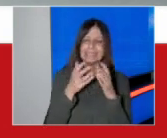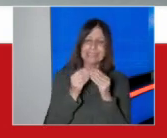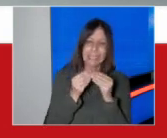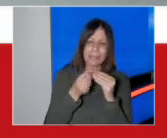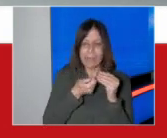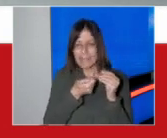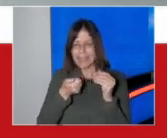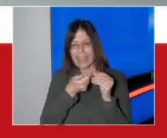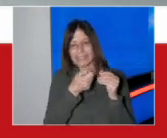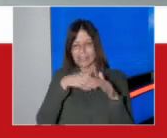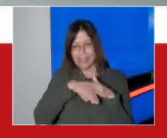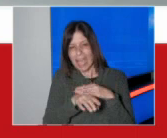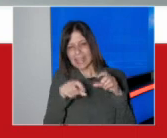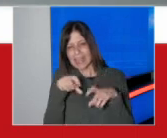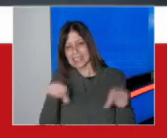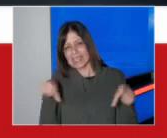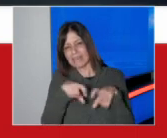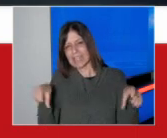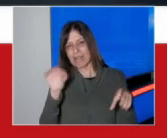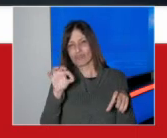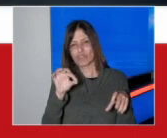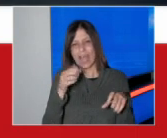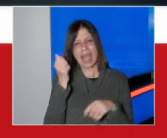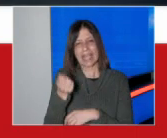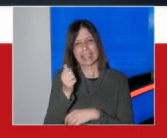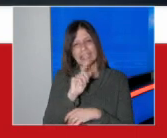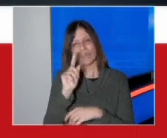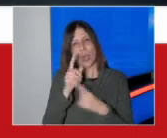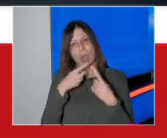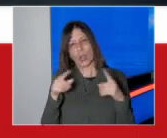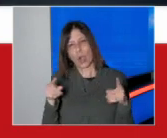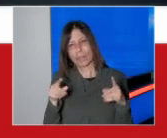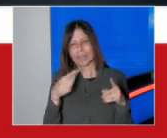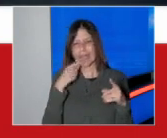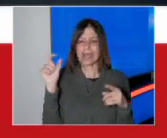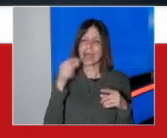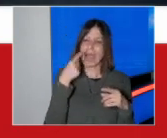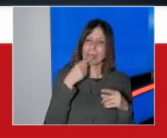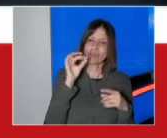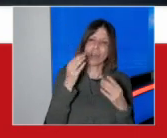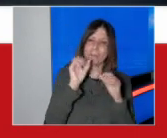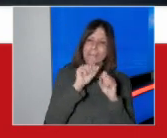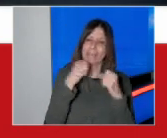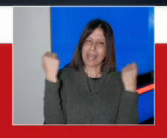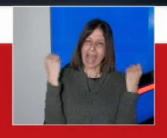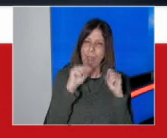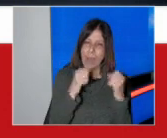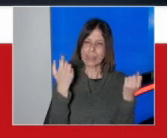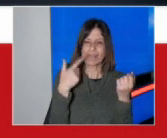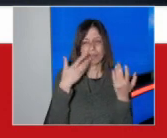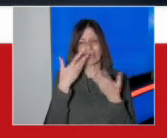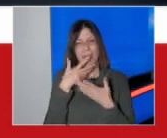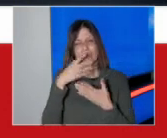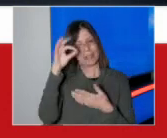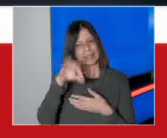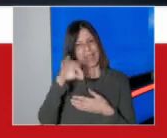שהולך מתחת לספסלים של הכנסת, ולא בכל מיני אנקדוטות של פתיחת חלון, ומקבלים כל, אתה יודע, תמצית